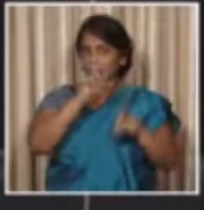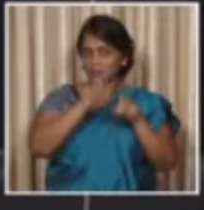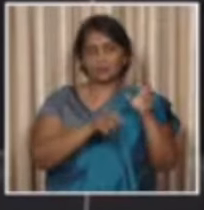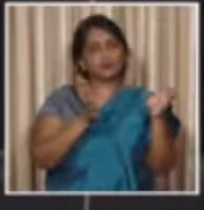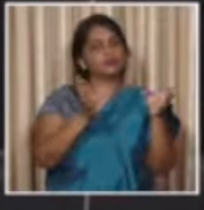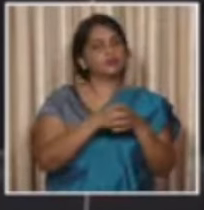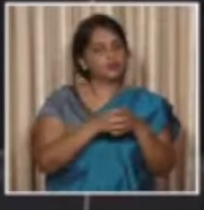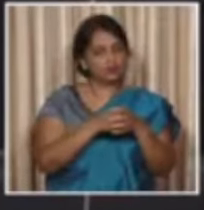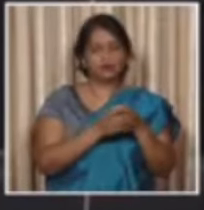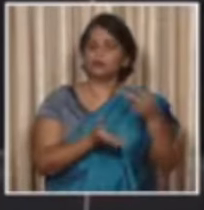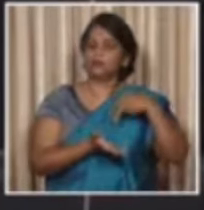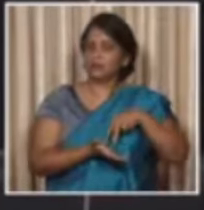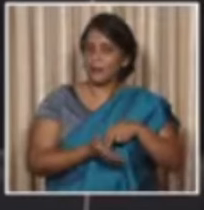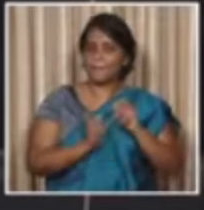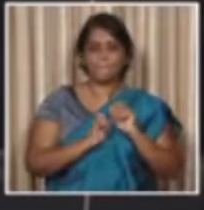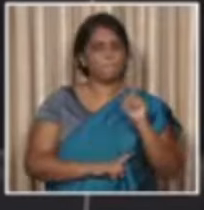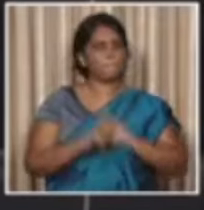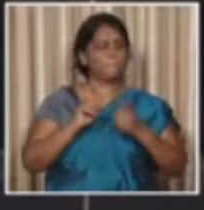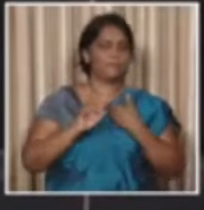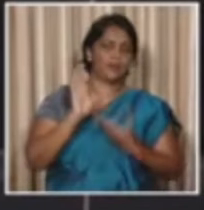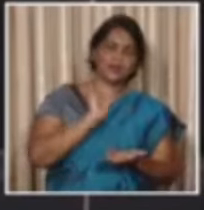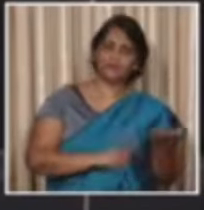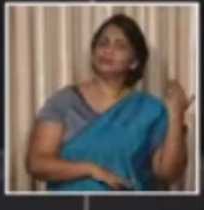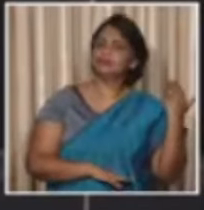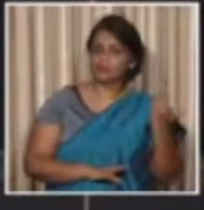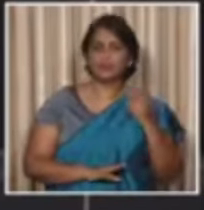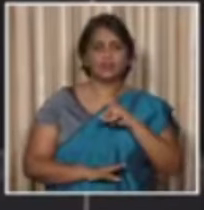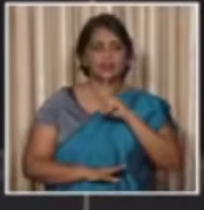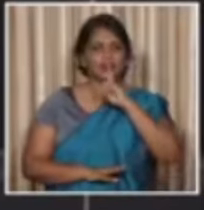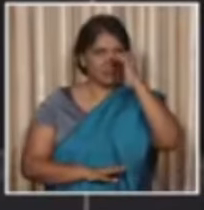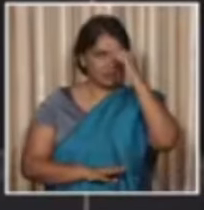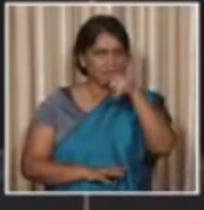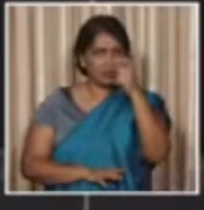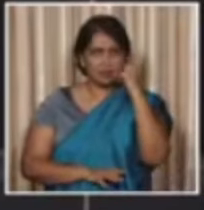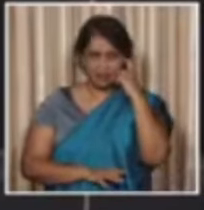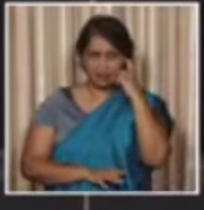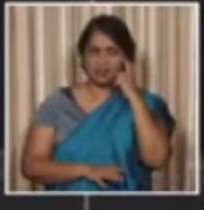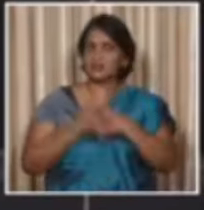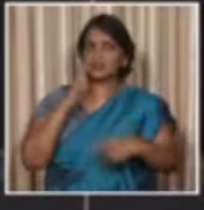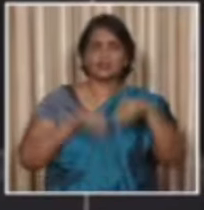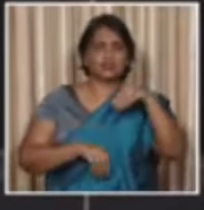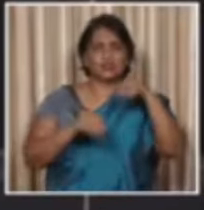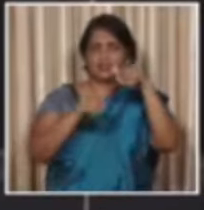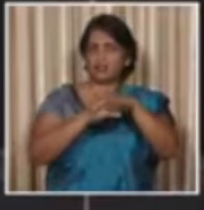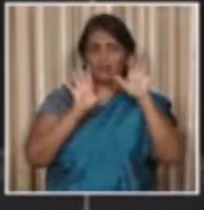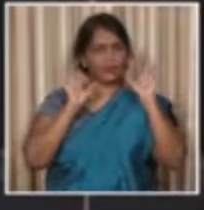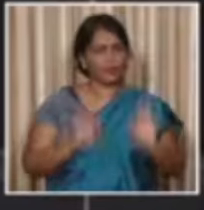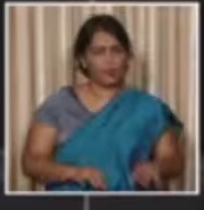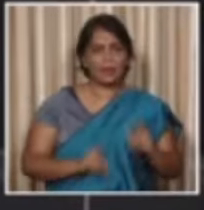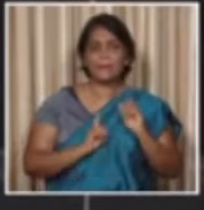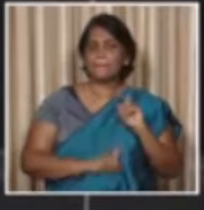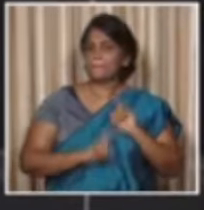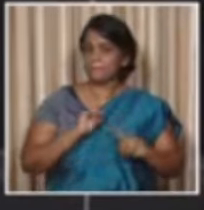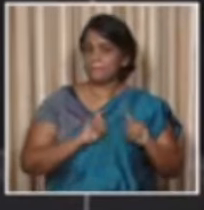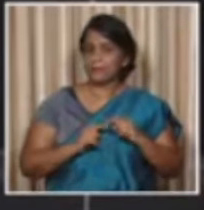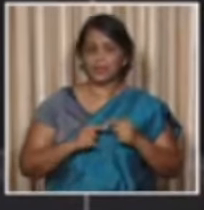කණ්ඩායම නැගිටලා පාර්ලිමේන්තුවෙන් ගියා. සභානායකතුමාට මතක ඇති ඡන්ද දෙන්න හිටියේ නැහැ. නමුත්